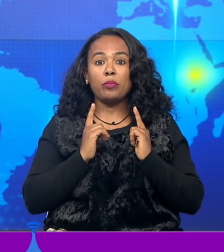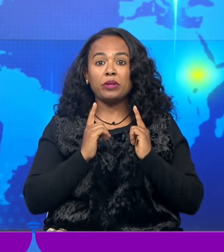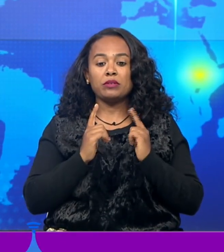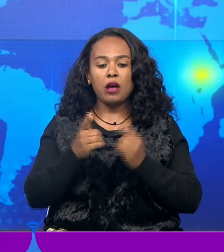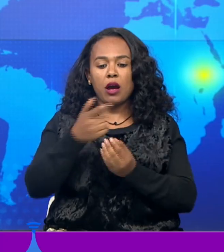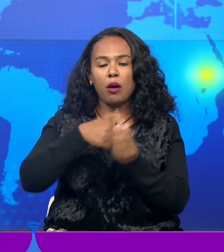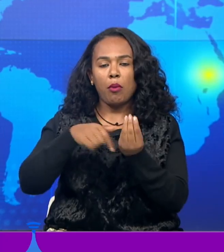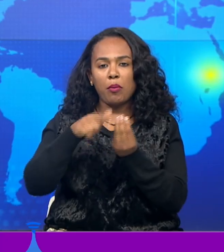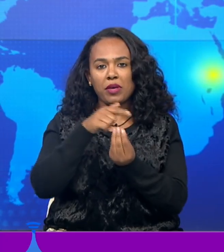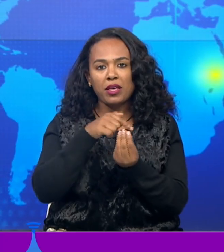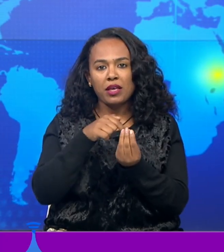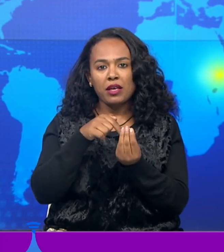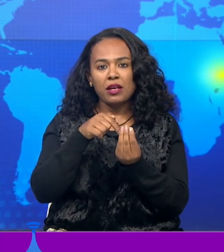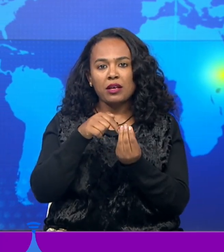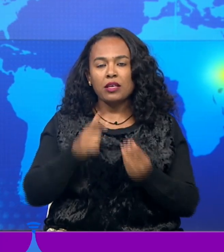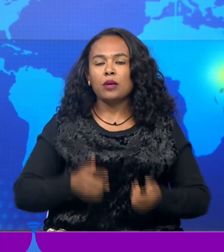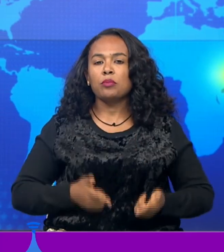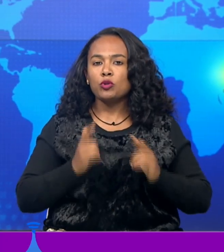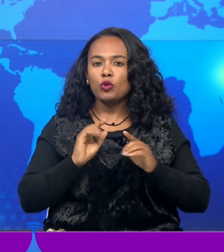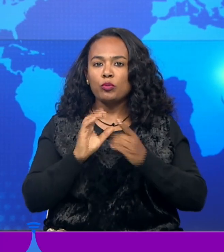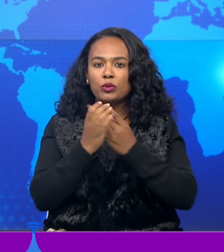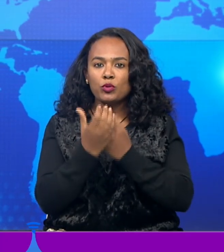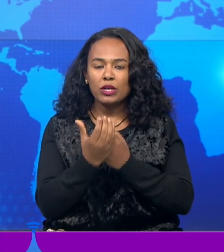ከባቢ የምትኖርበት ሁኔታ